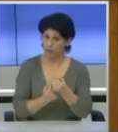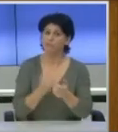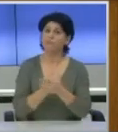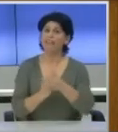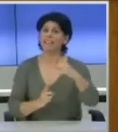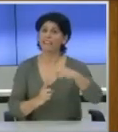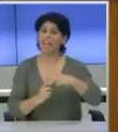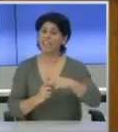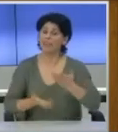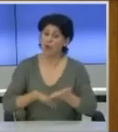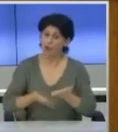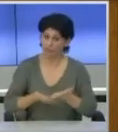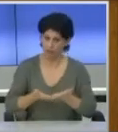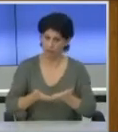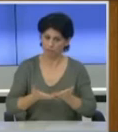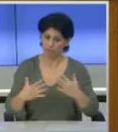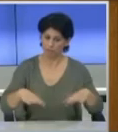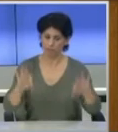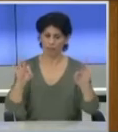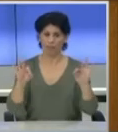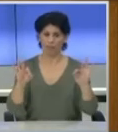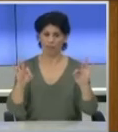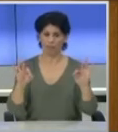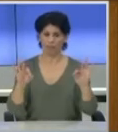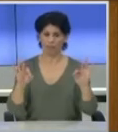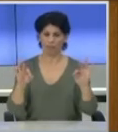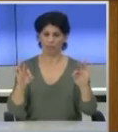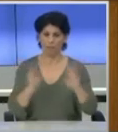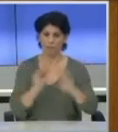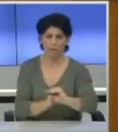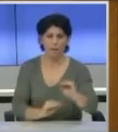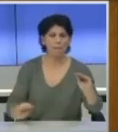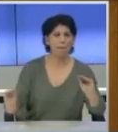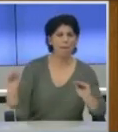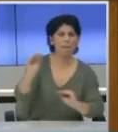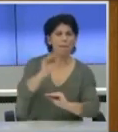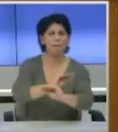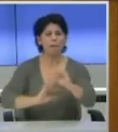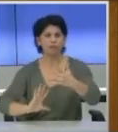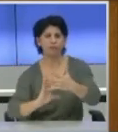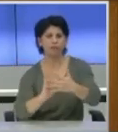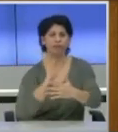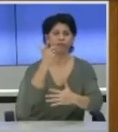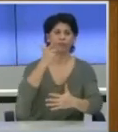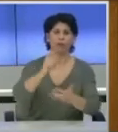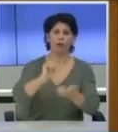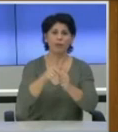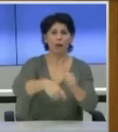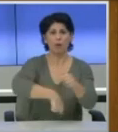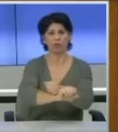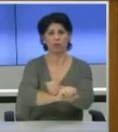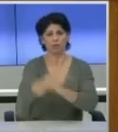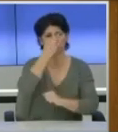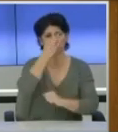και με τεχνική βοήθεια, θα ξεκινήσει η ανασύνταξη του αθλήματος. Και